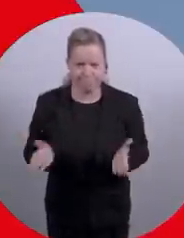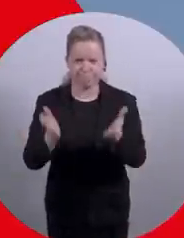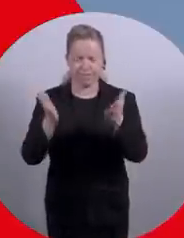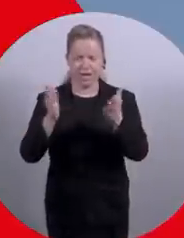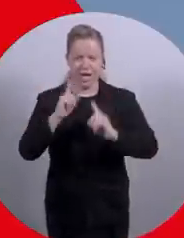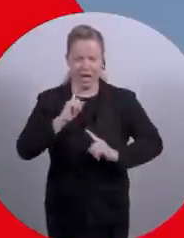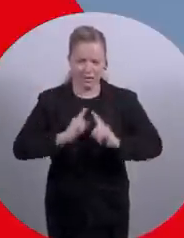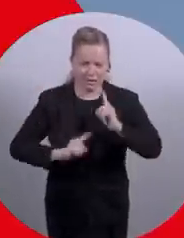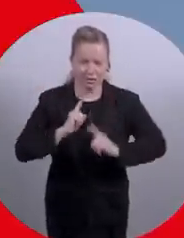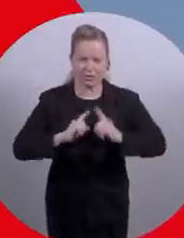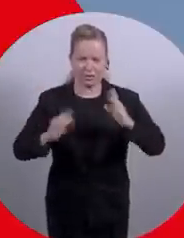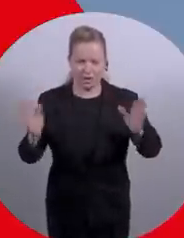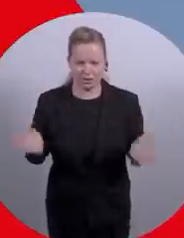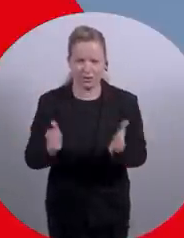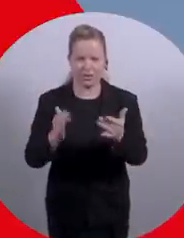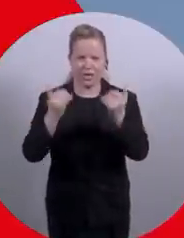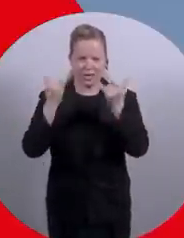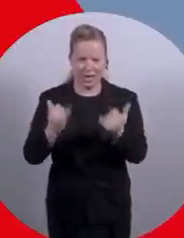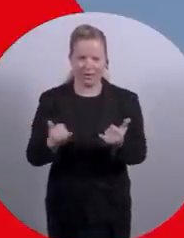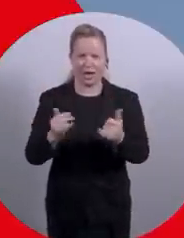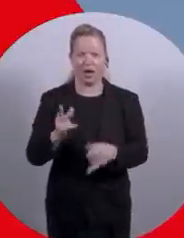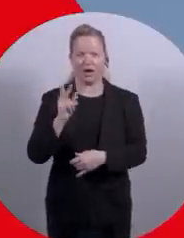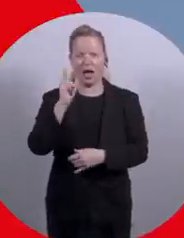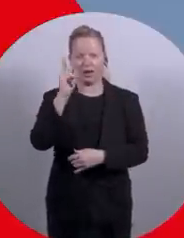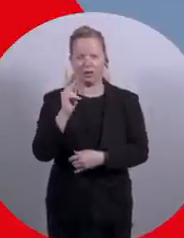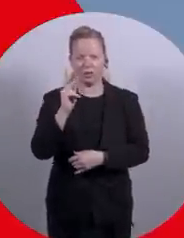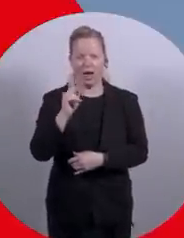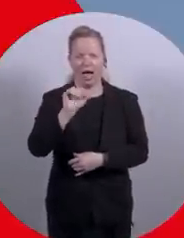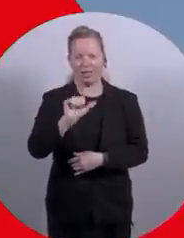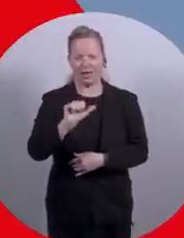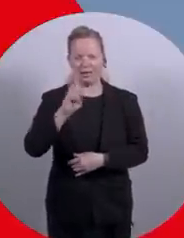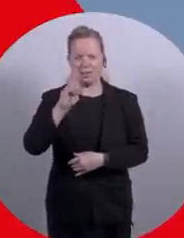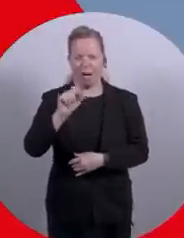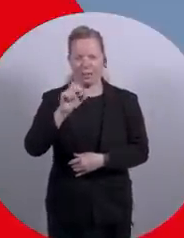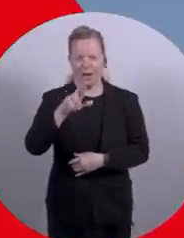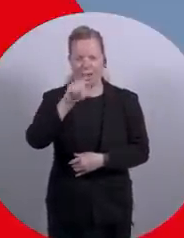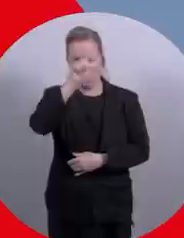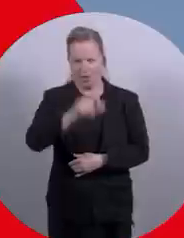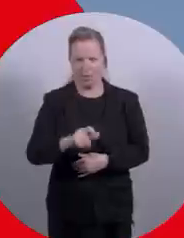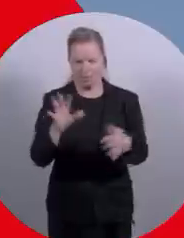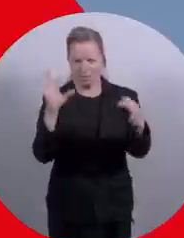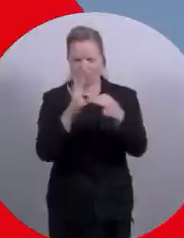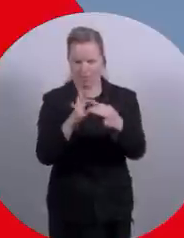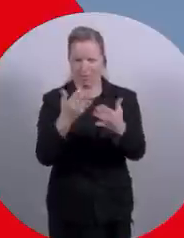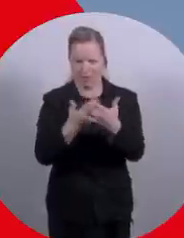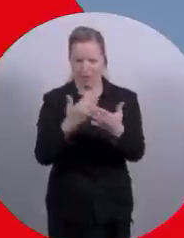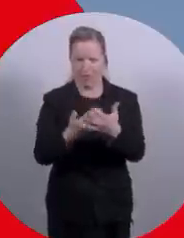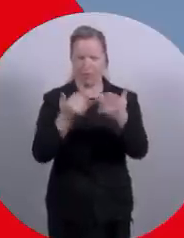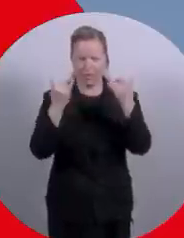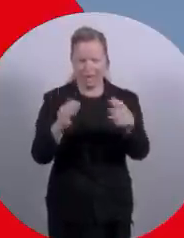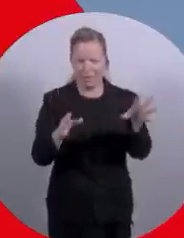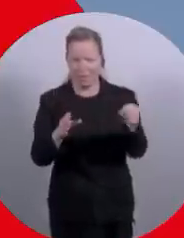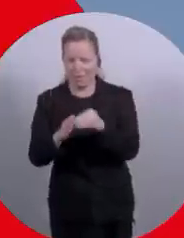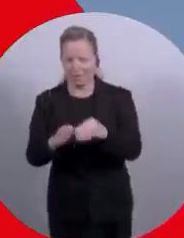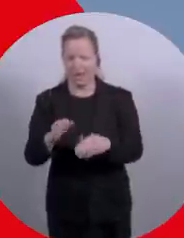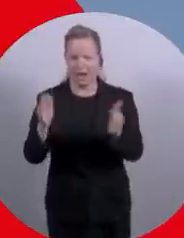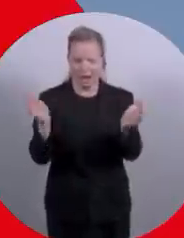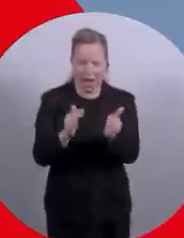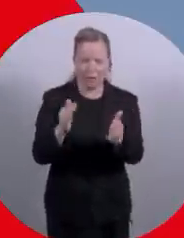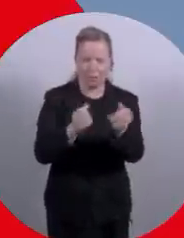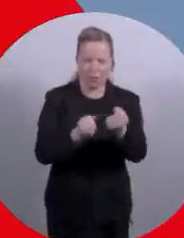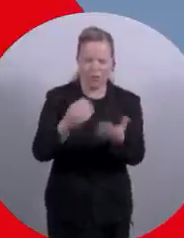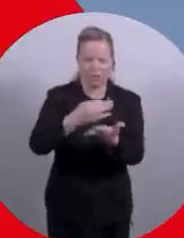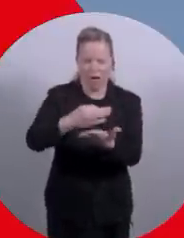auch maßgeblich mit der Kandidatur von Andreas Gabler verbunden ist und ich glaube jetzt geht es darum dass man das mitnimmt bis in die kleinste politische Einheit